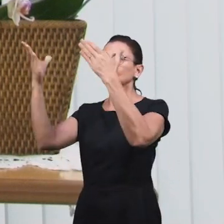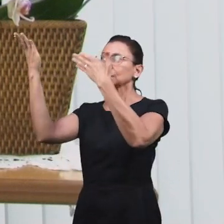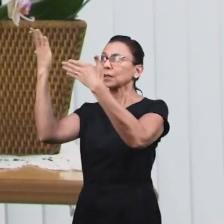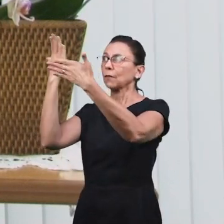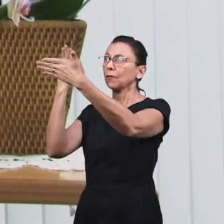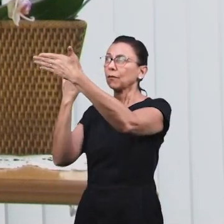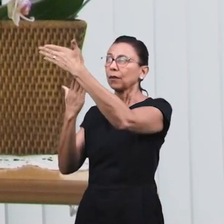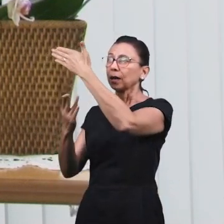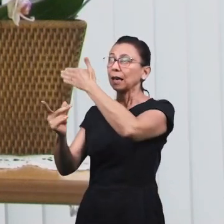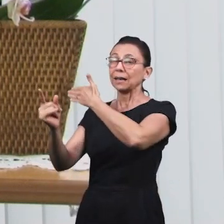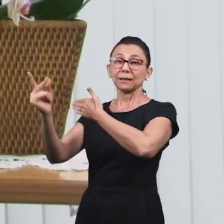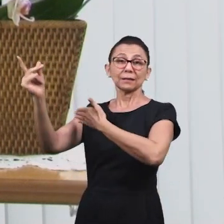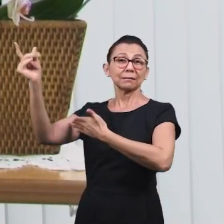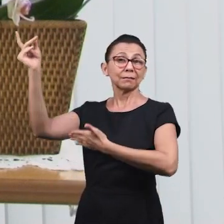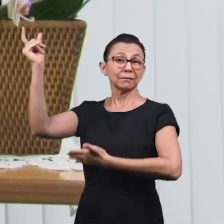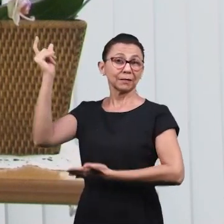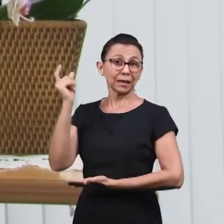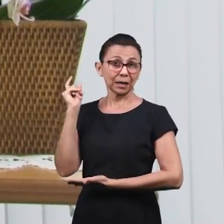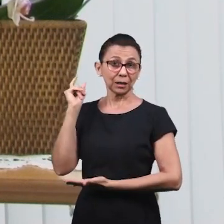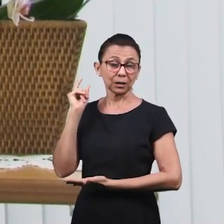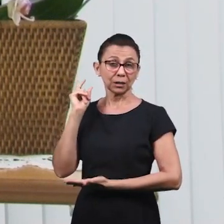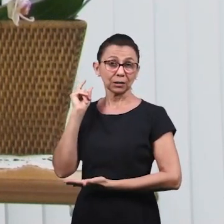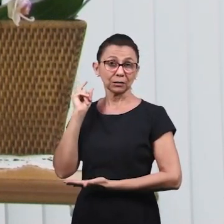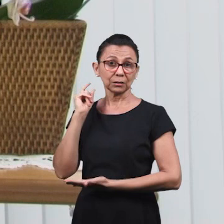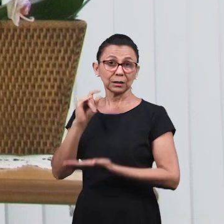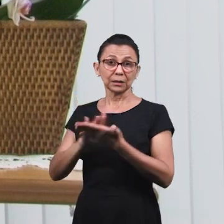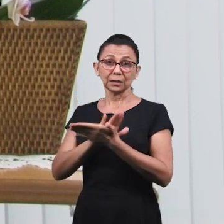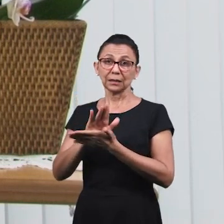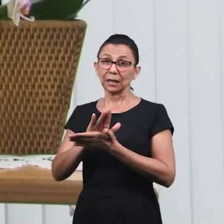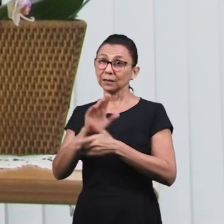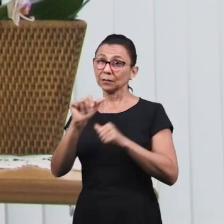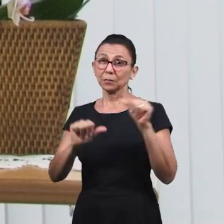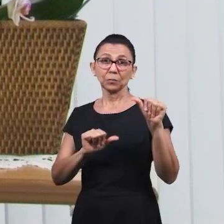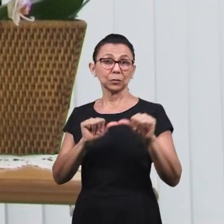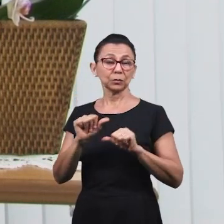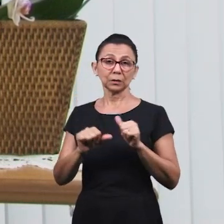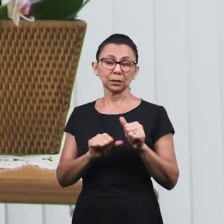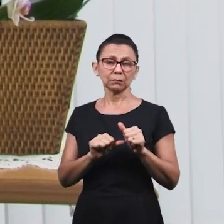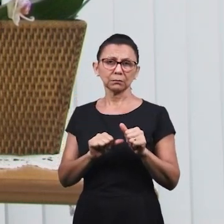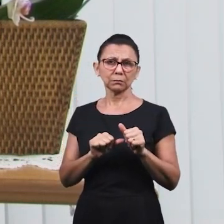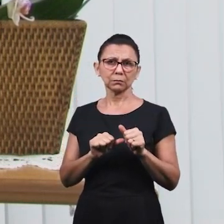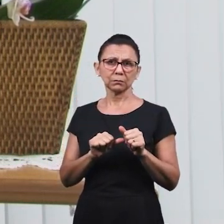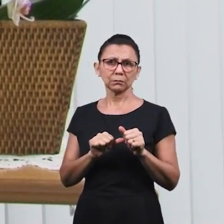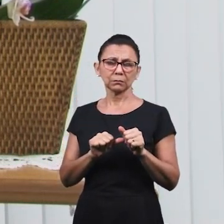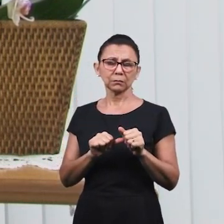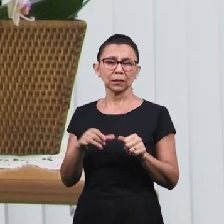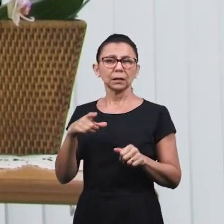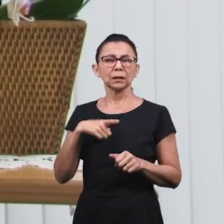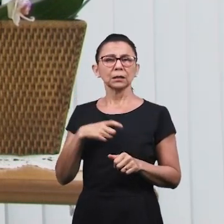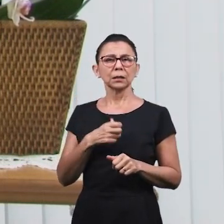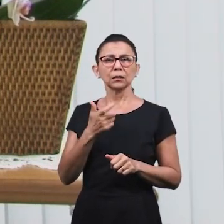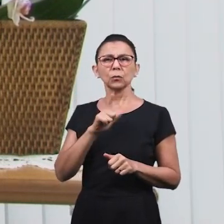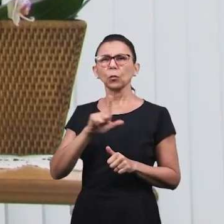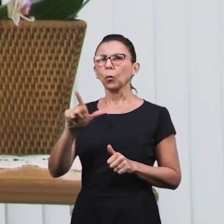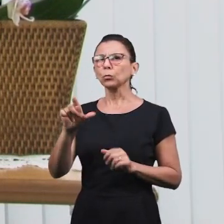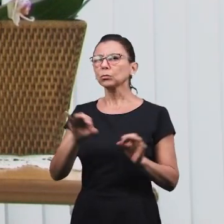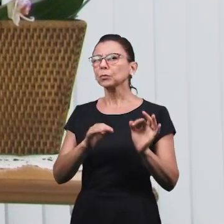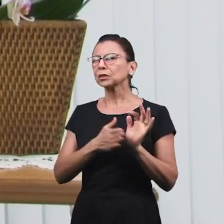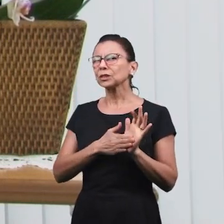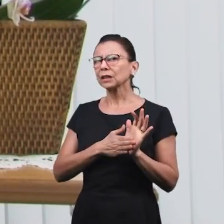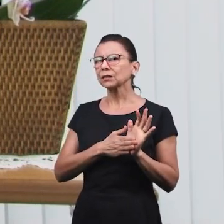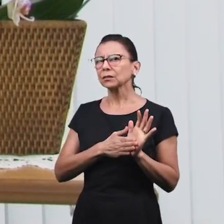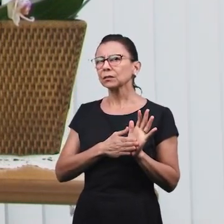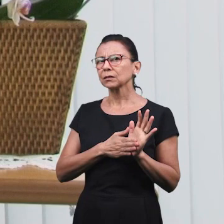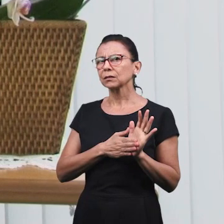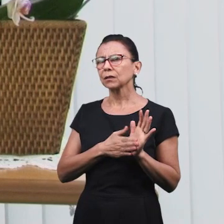Ce projet qui est venu de l'éternité. Rien ne changera, rien ne peut changer. Y a-t-il un nouveau